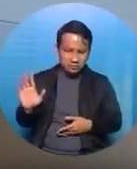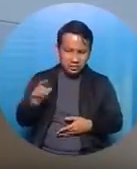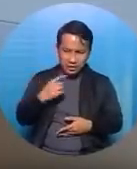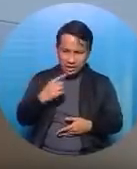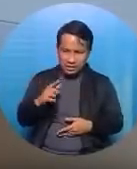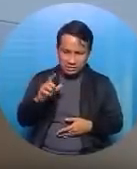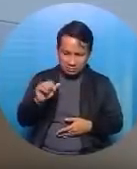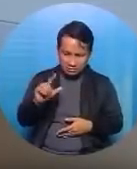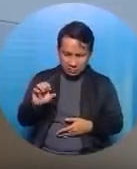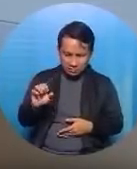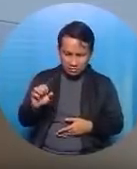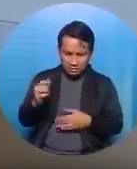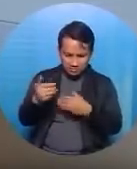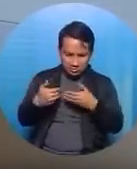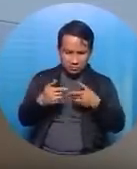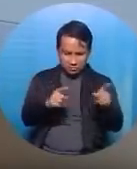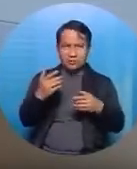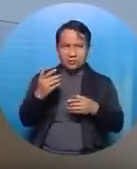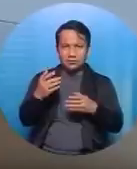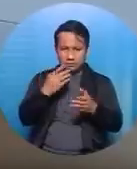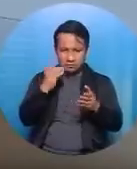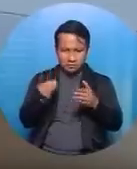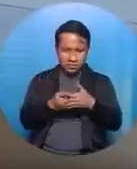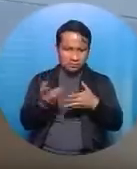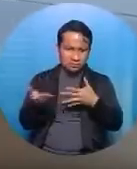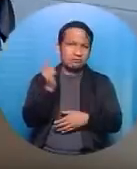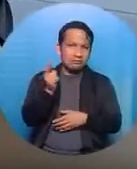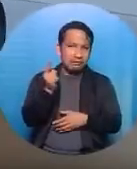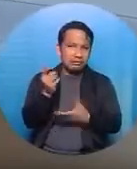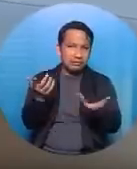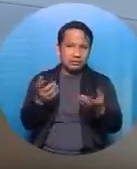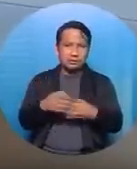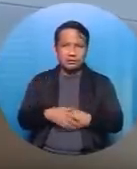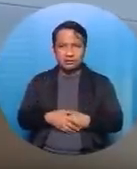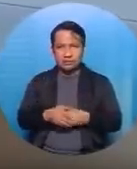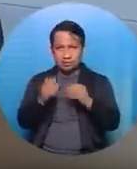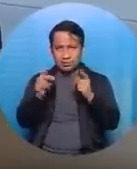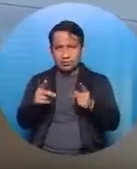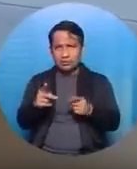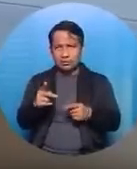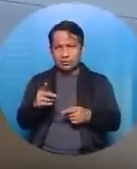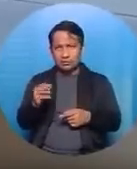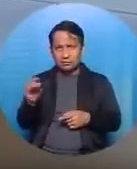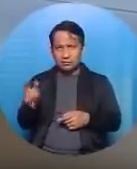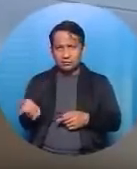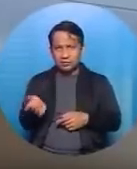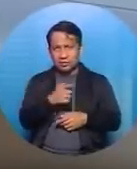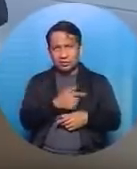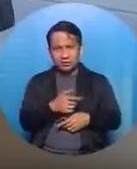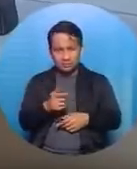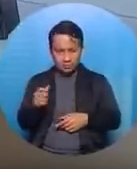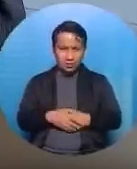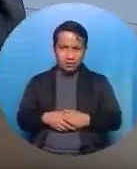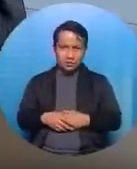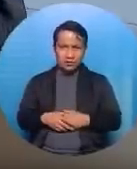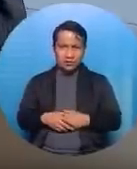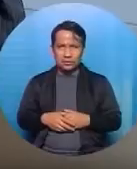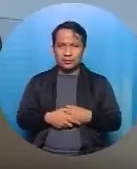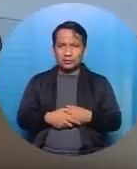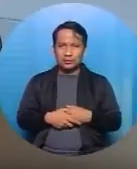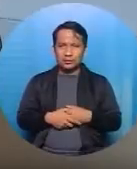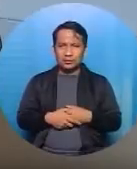sasabihin ni Annalyn sa amin, igugo ko yung demanda, yari kayong dalawa. Okay ni, po, okay po. Ni Malpi. Sige po, kausapin niyo po siya masinsinan, maayos.